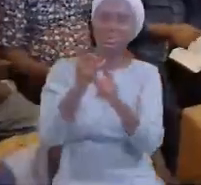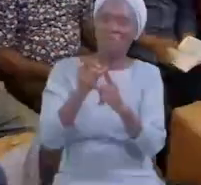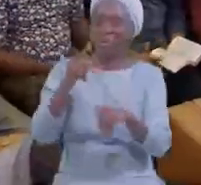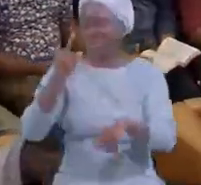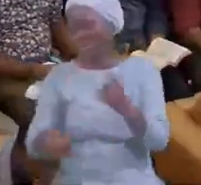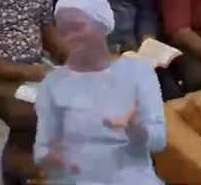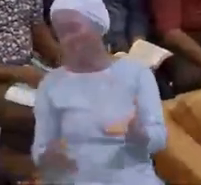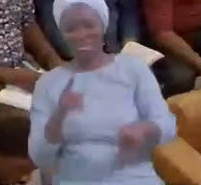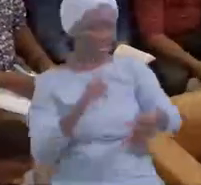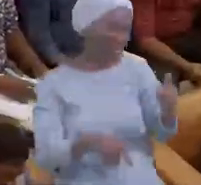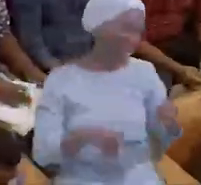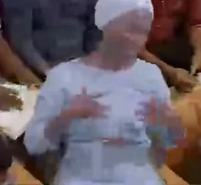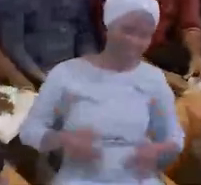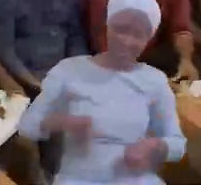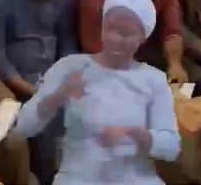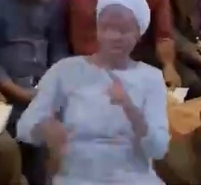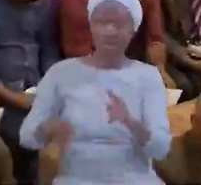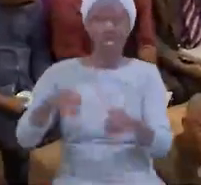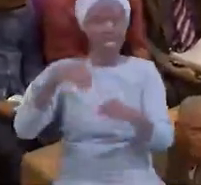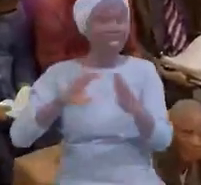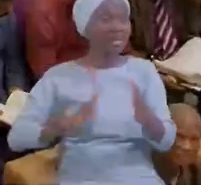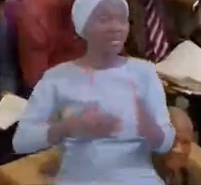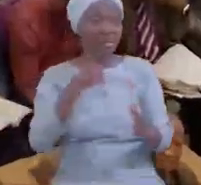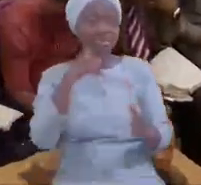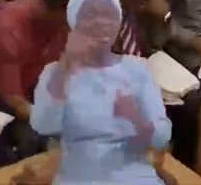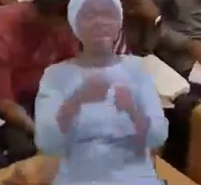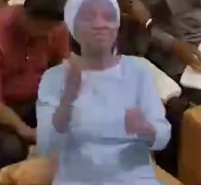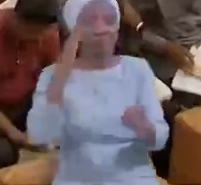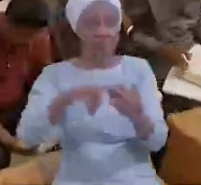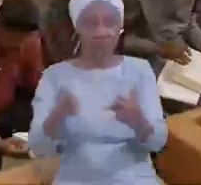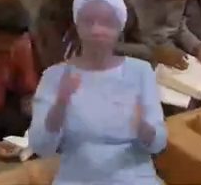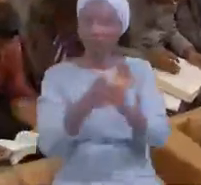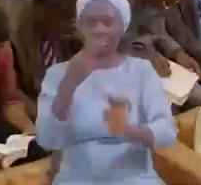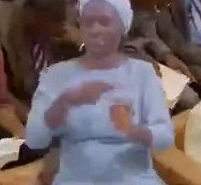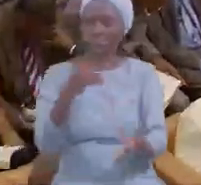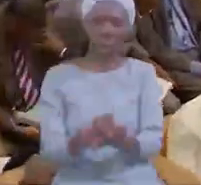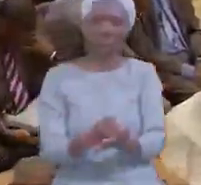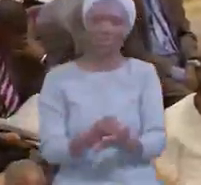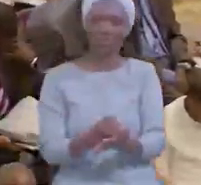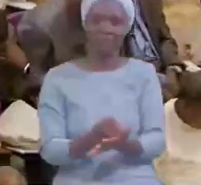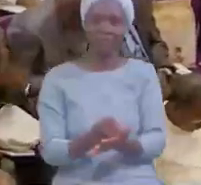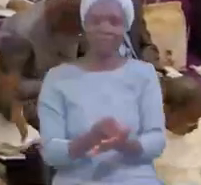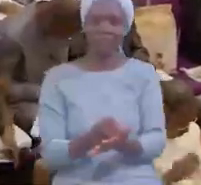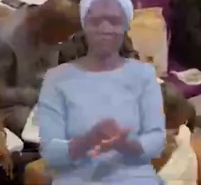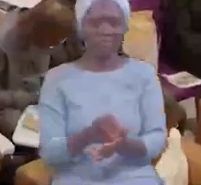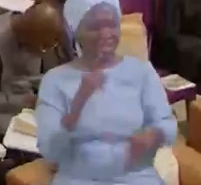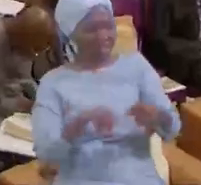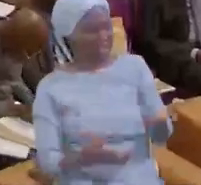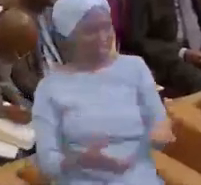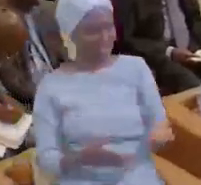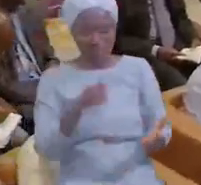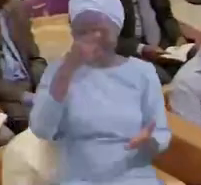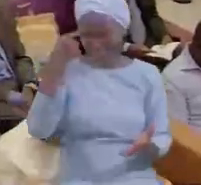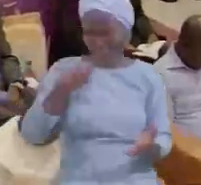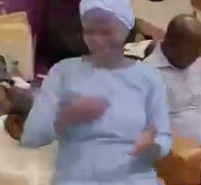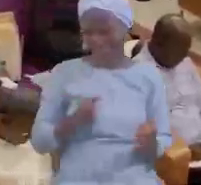dans notre vie. Toute chose va s'évaporer. Je ne peux pas, parce que je suis